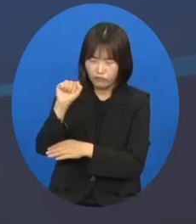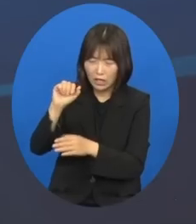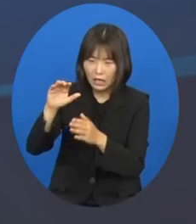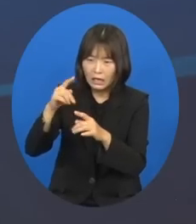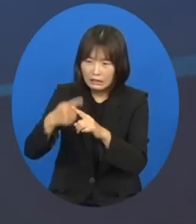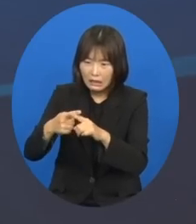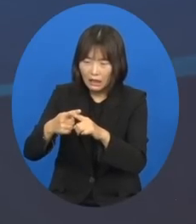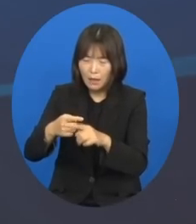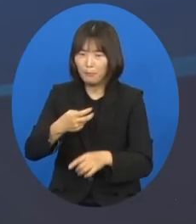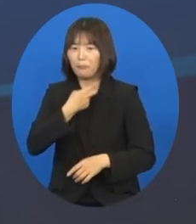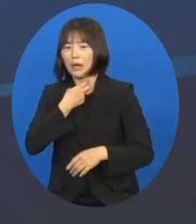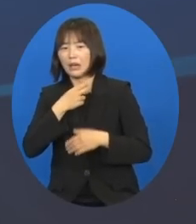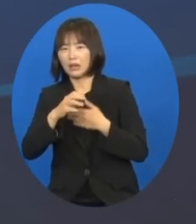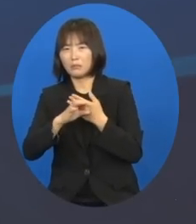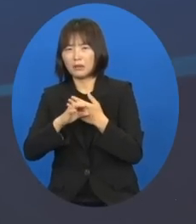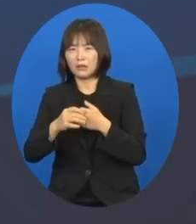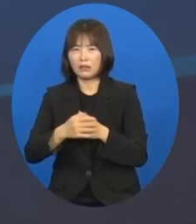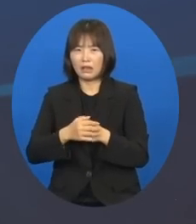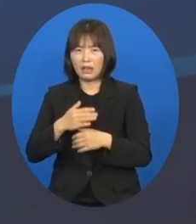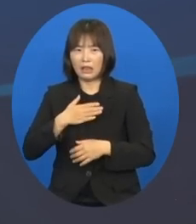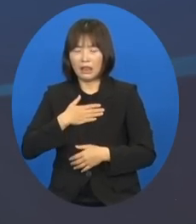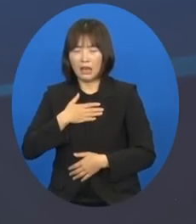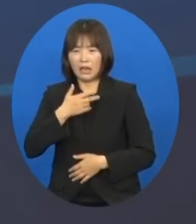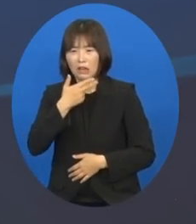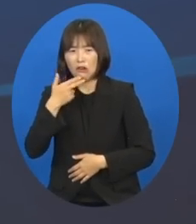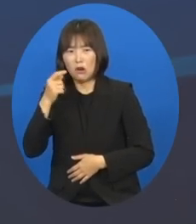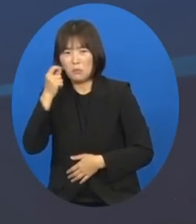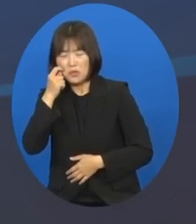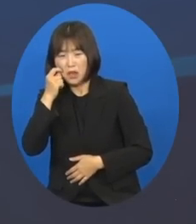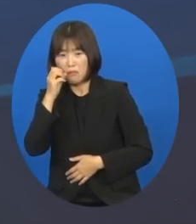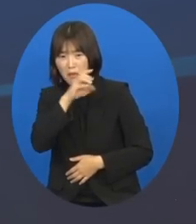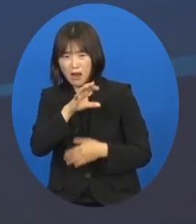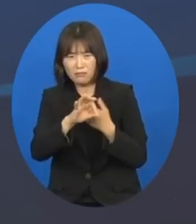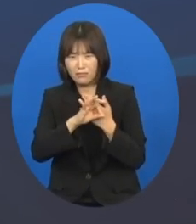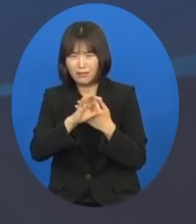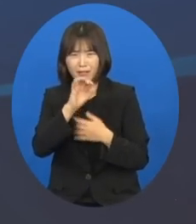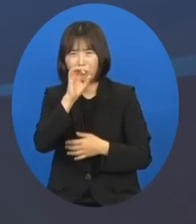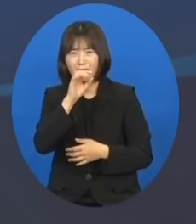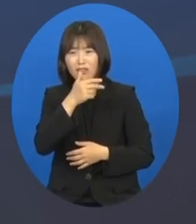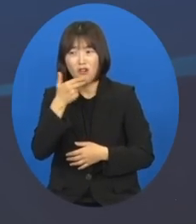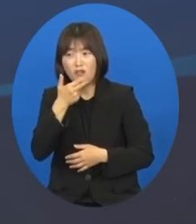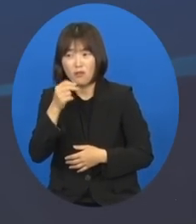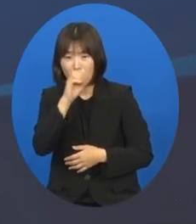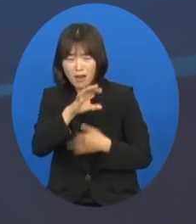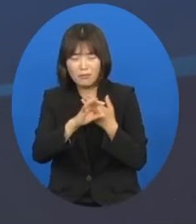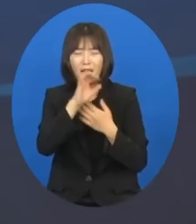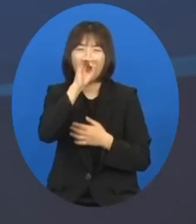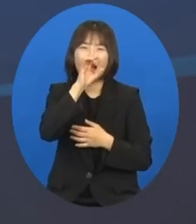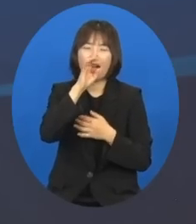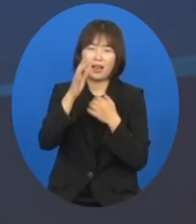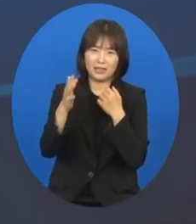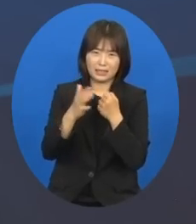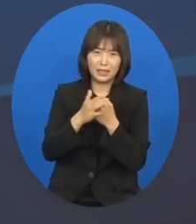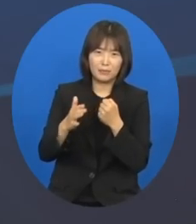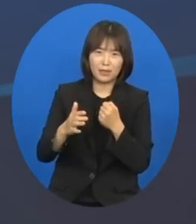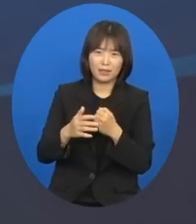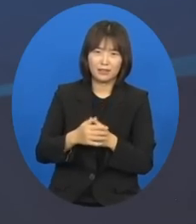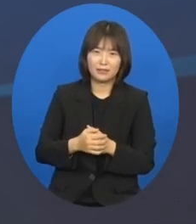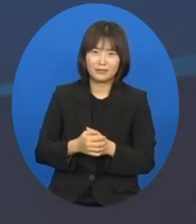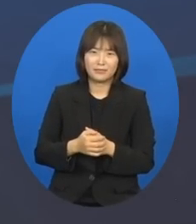I can not speak English 이름이 그것도 영어니까 그러면 티켓 떼니까 I can not speak